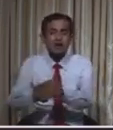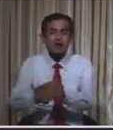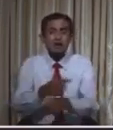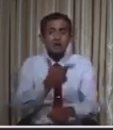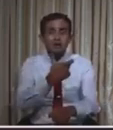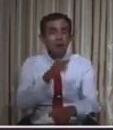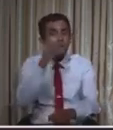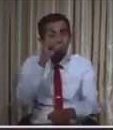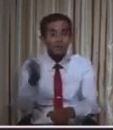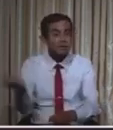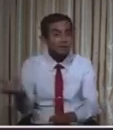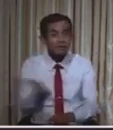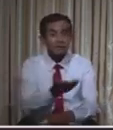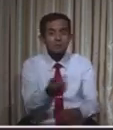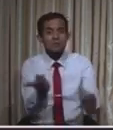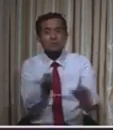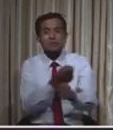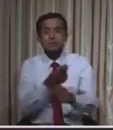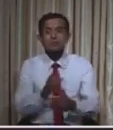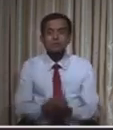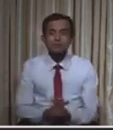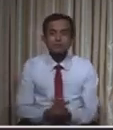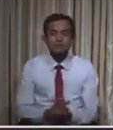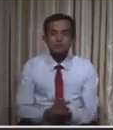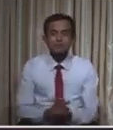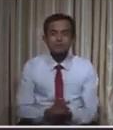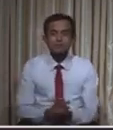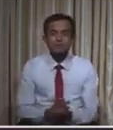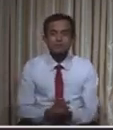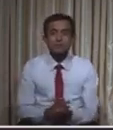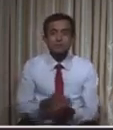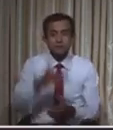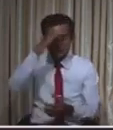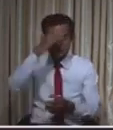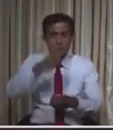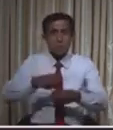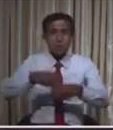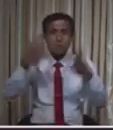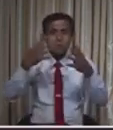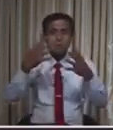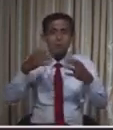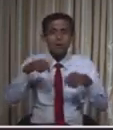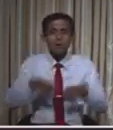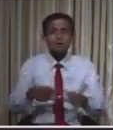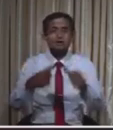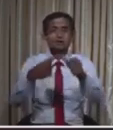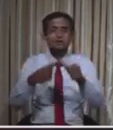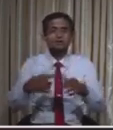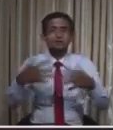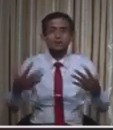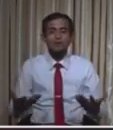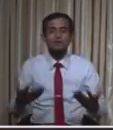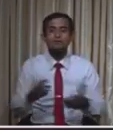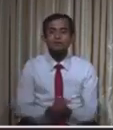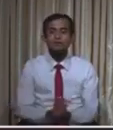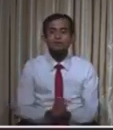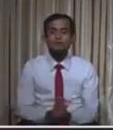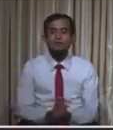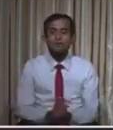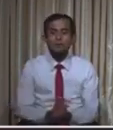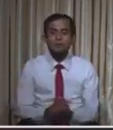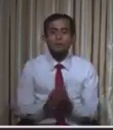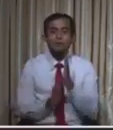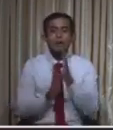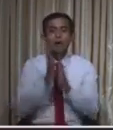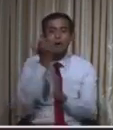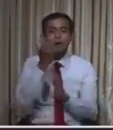පෙන්වන්න ගිහිල්ලා මරණයට පත් වීම පාස්කු ප්‍රහාරයට අදටත් උත්තරයක් නොලැබීම එතකොට මානව